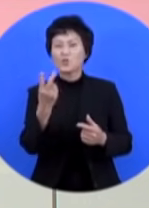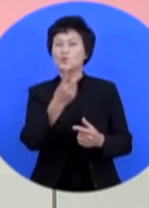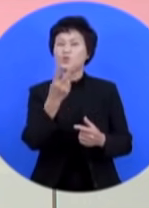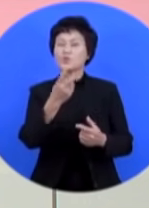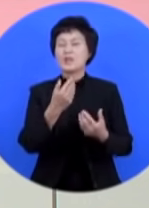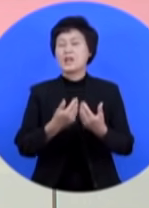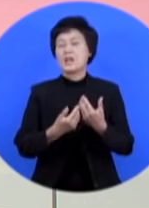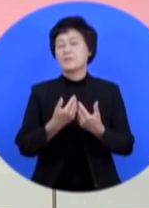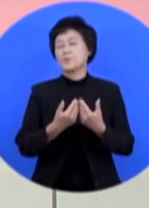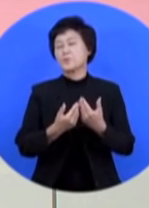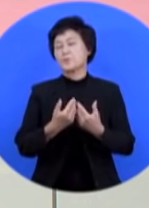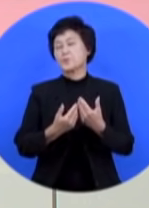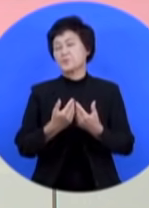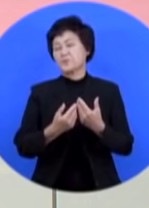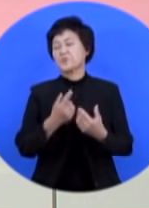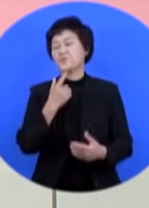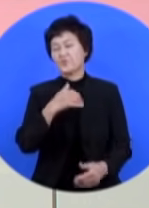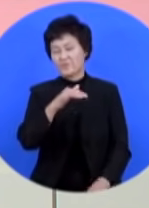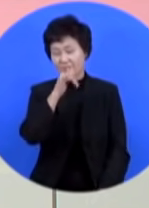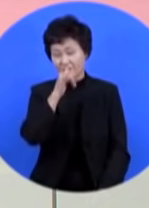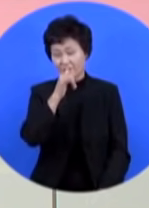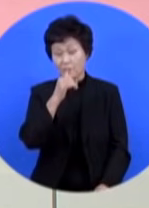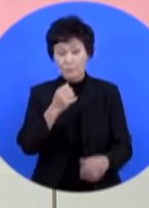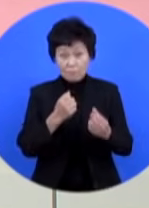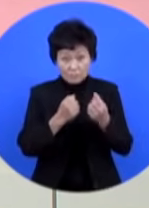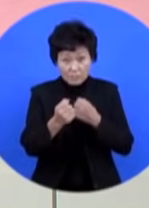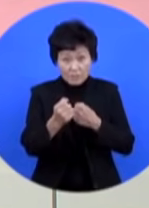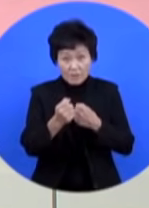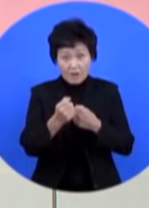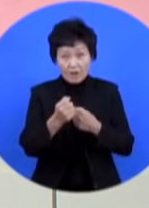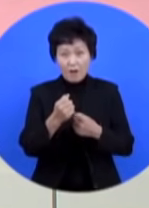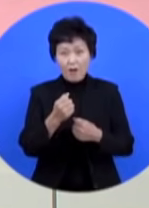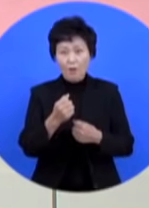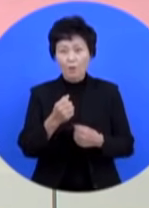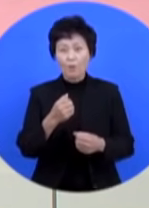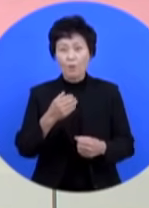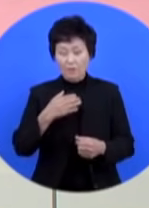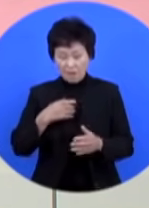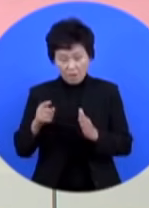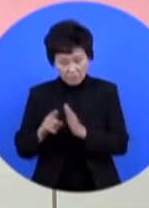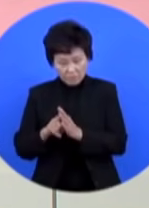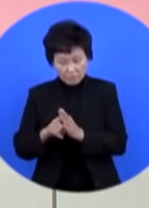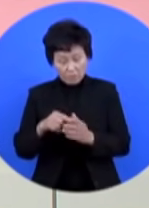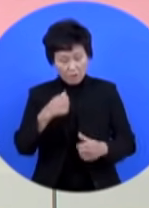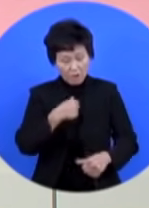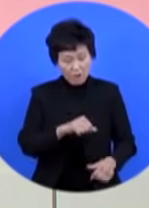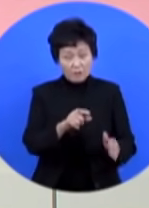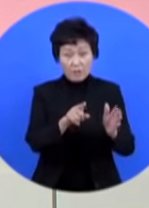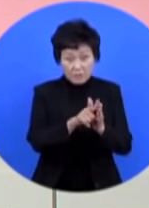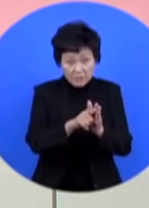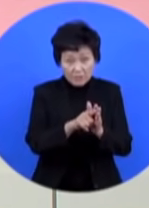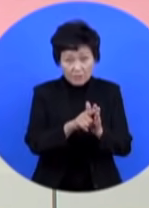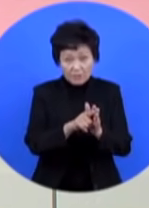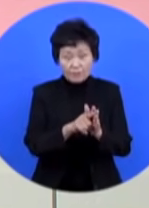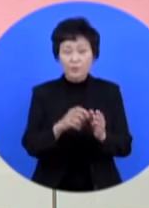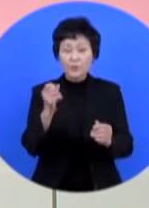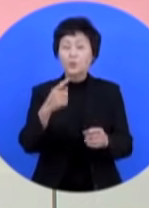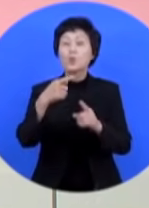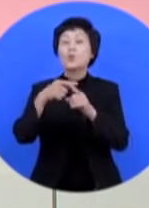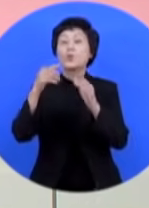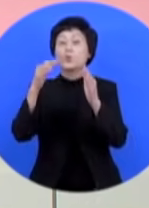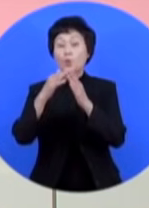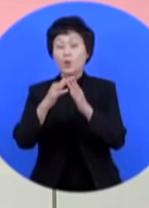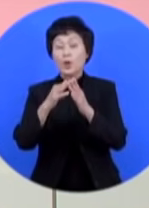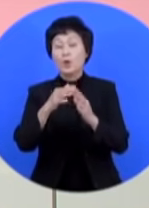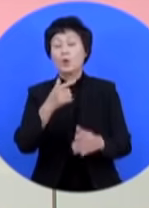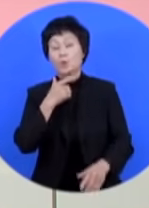일이 있었습니다. 네. 그럼에도 불구하고 뭐 제 신앙이나 저희 아이들의 신앙이 교회가 또 그렇게 원하고 또